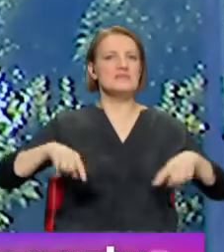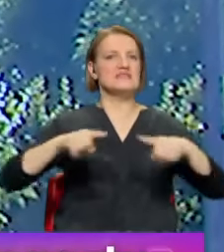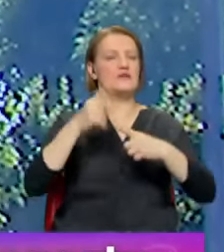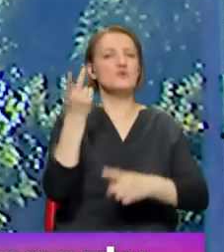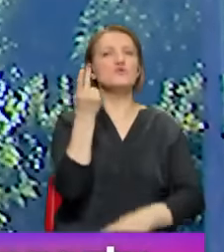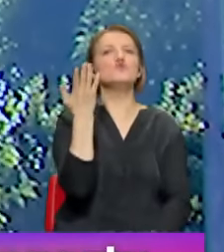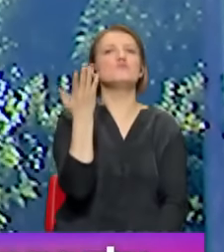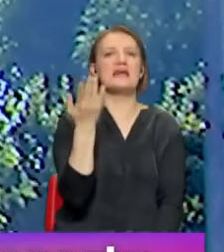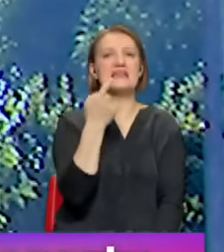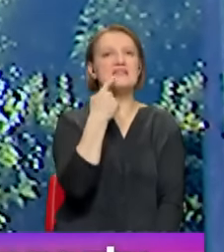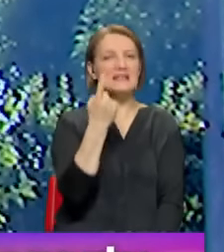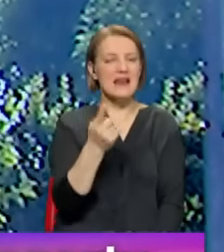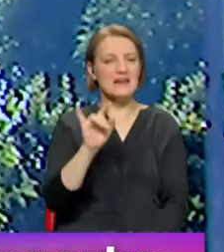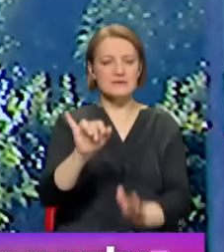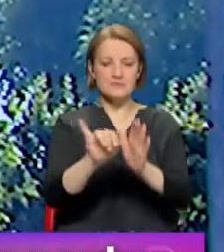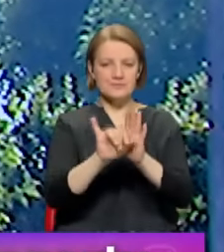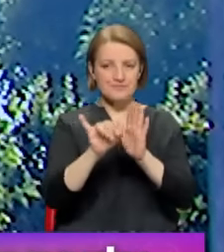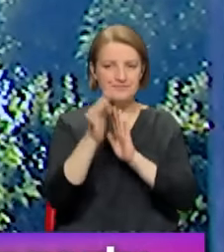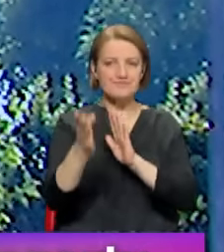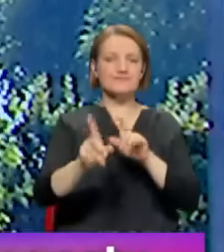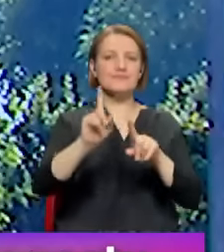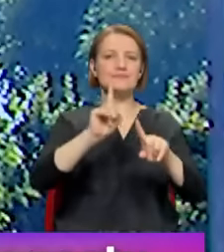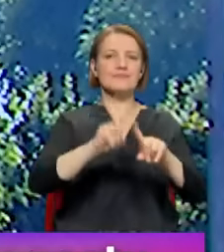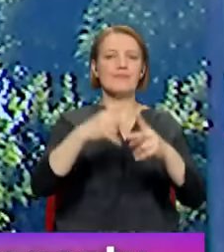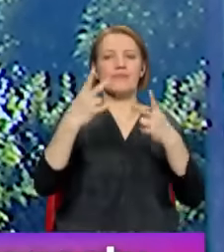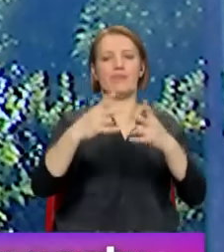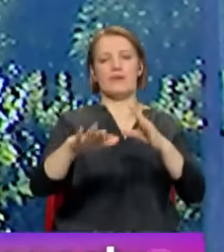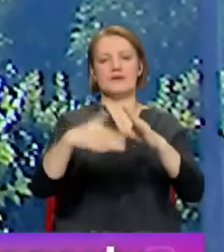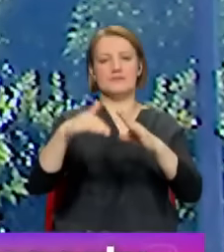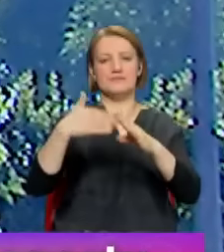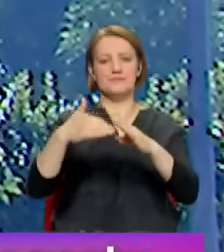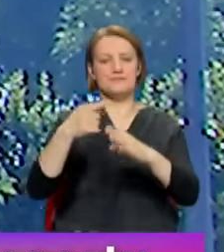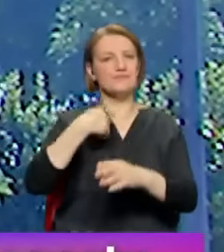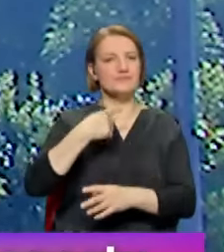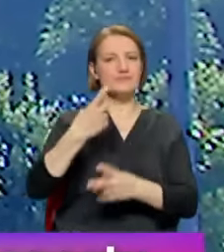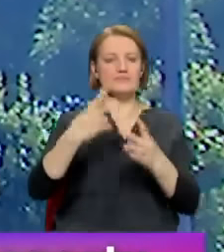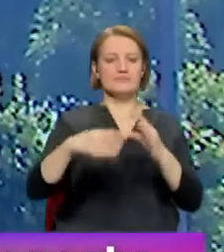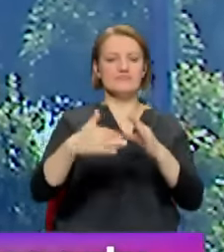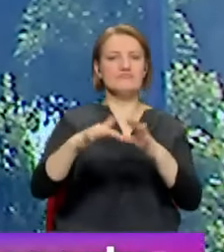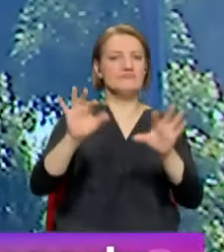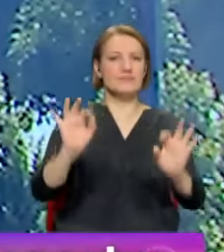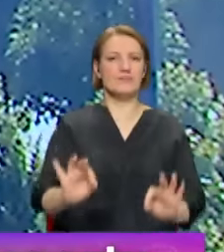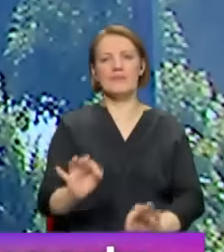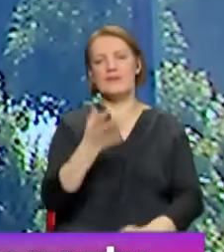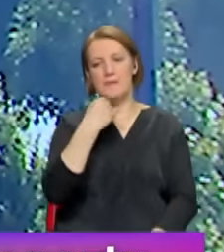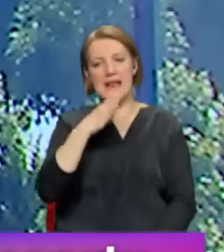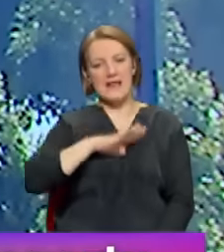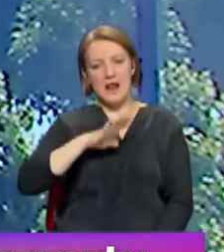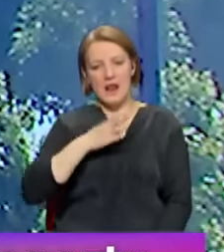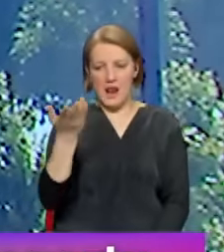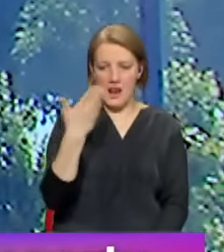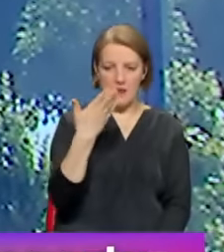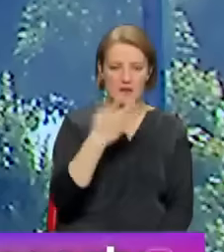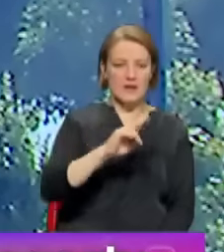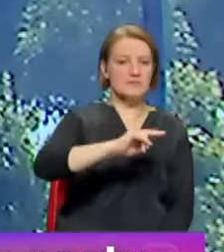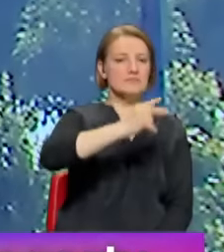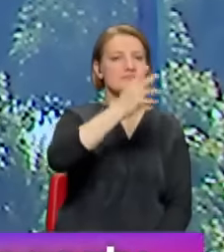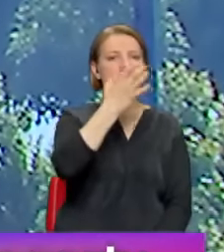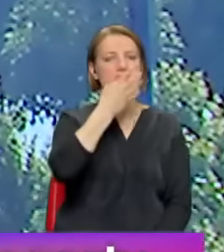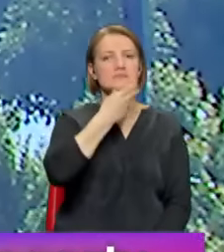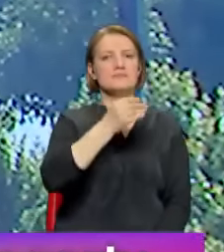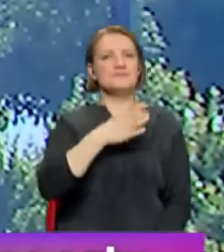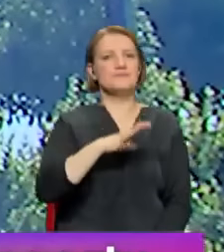unutmayın derken Instagram'dan da X'ten de mesajlarınız da bizlere ulaşmaya başladı. Emekliler dertlerini anlatıyor. Kademeli